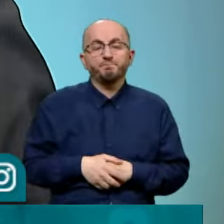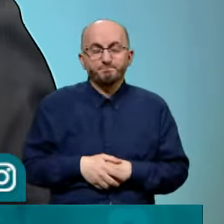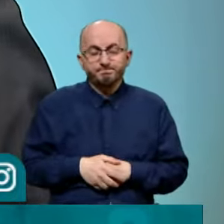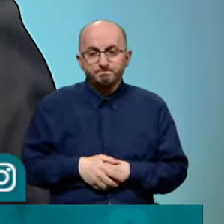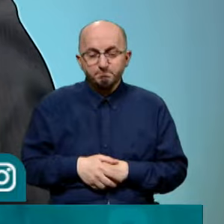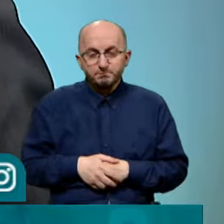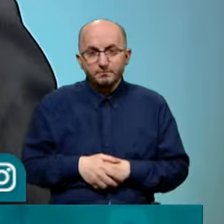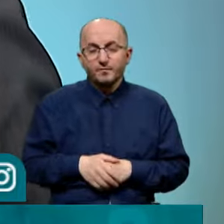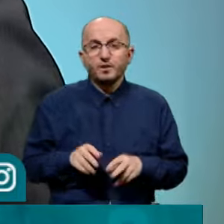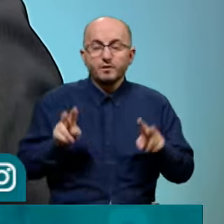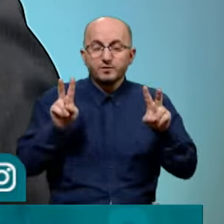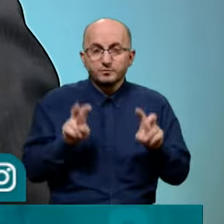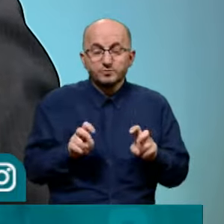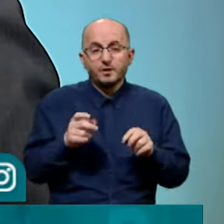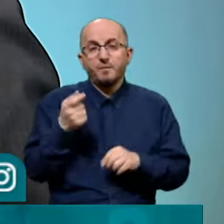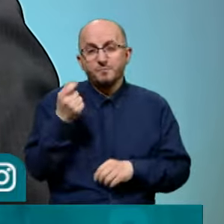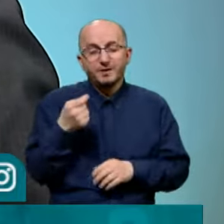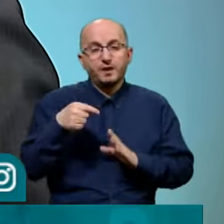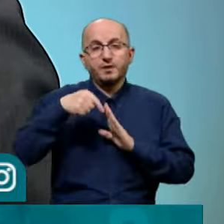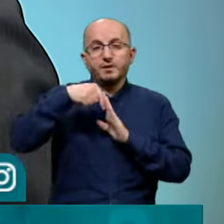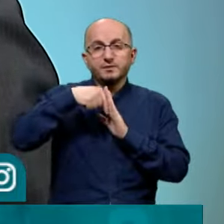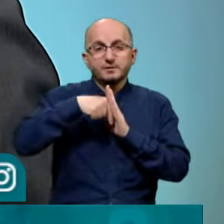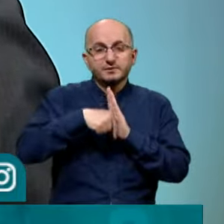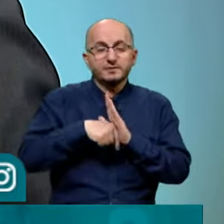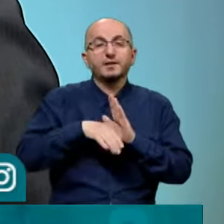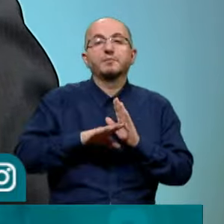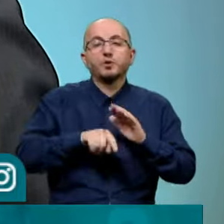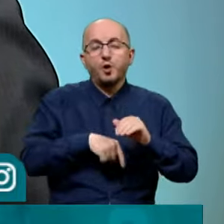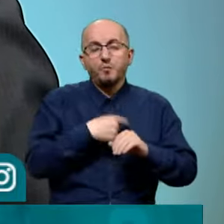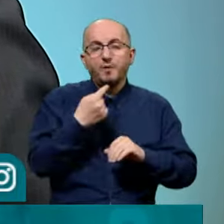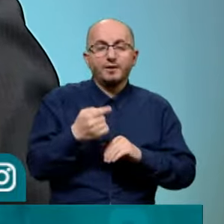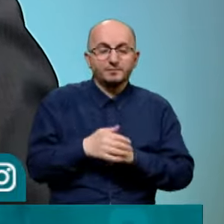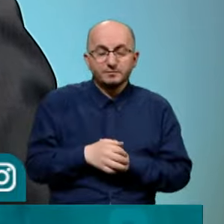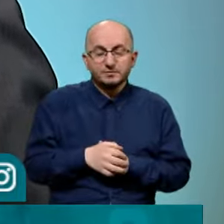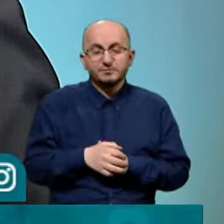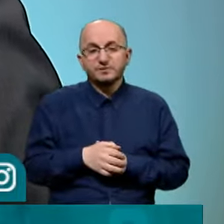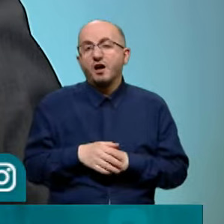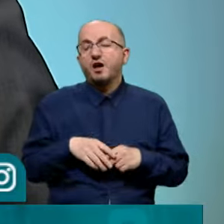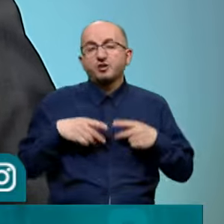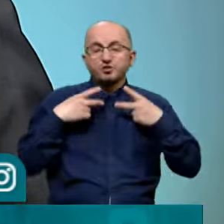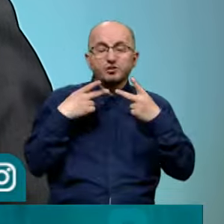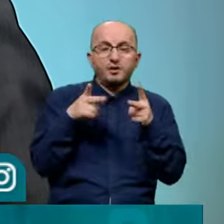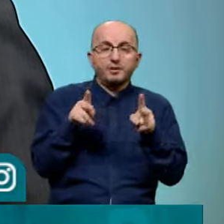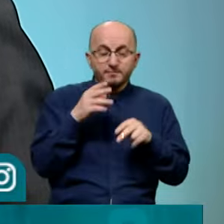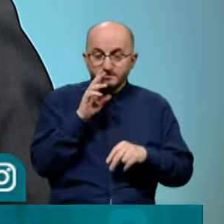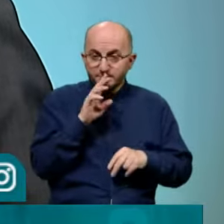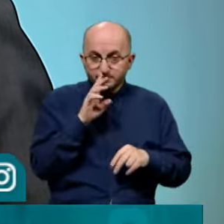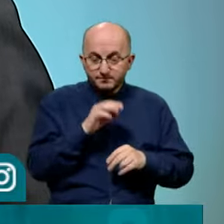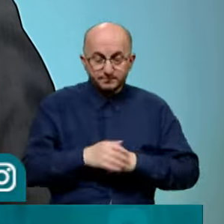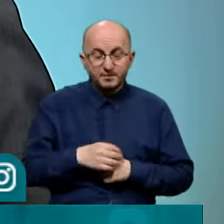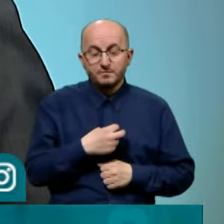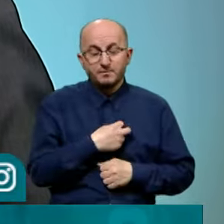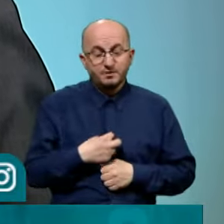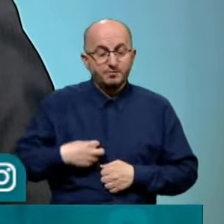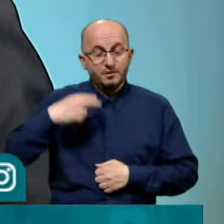zaman bu konuyu birazcık detaylı demeyelim de normal şekilde izah edelim bunu. Şimdi